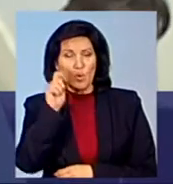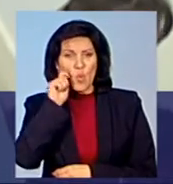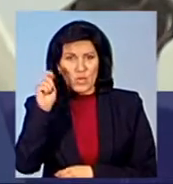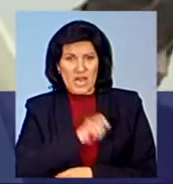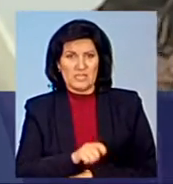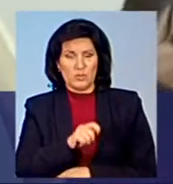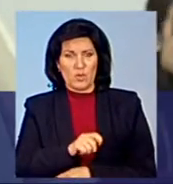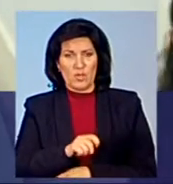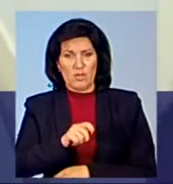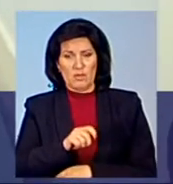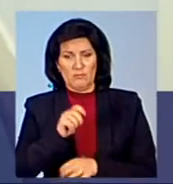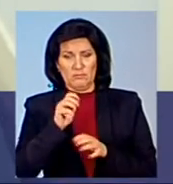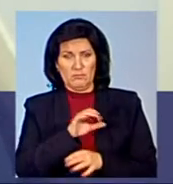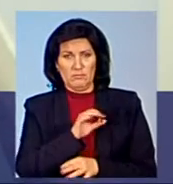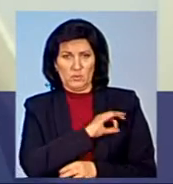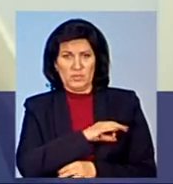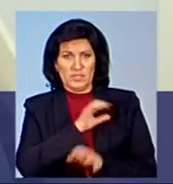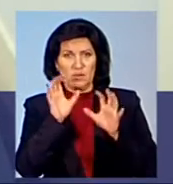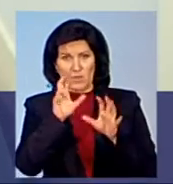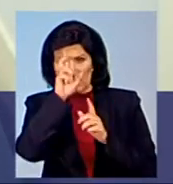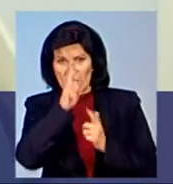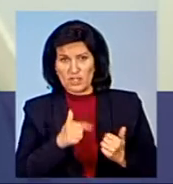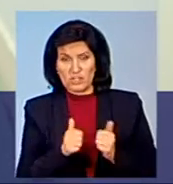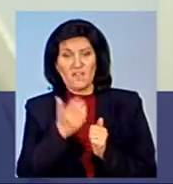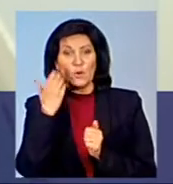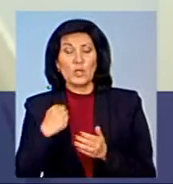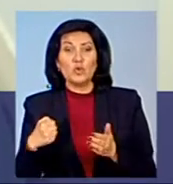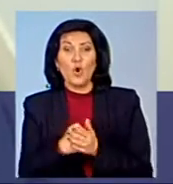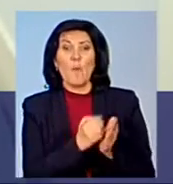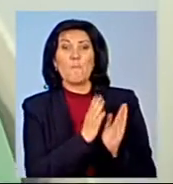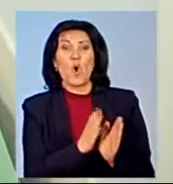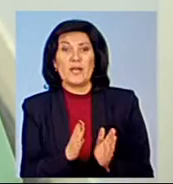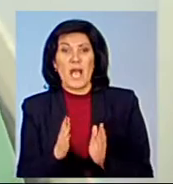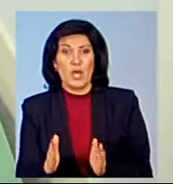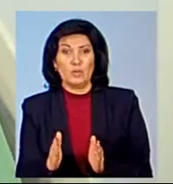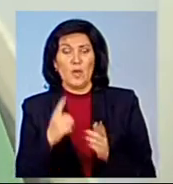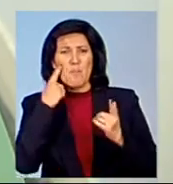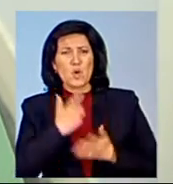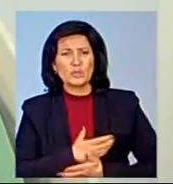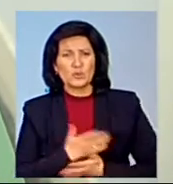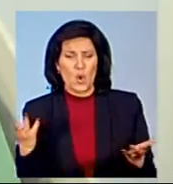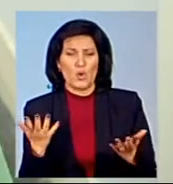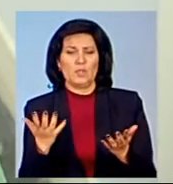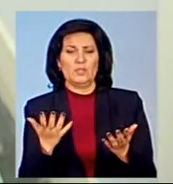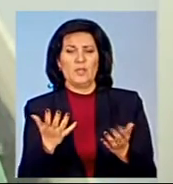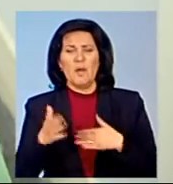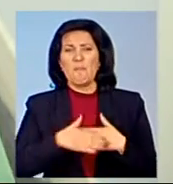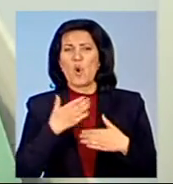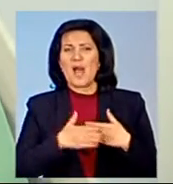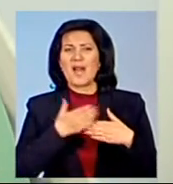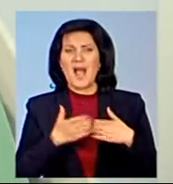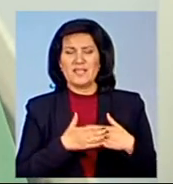інституційної держави. Коли до порядку, до прозорості, до